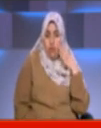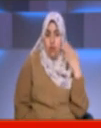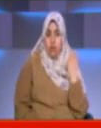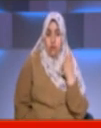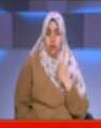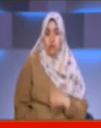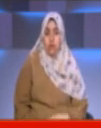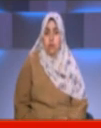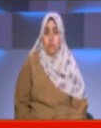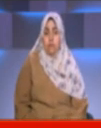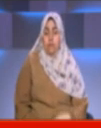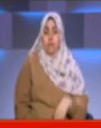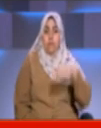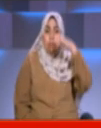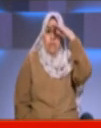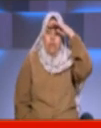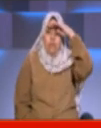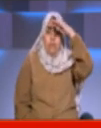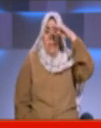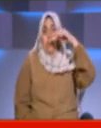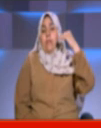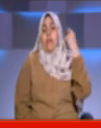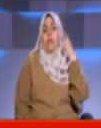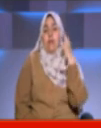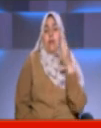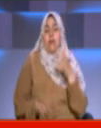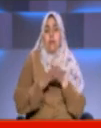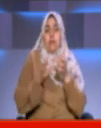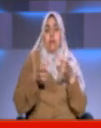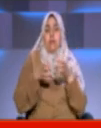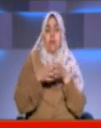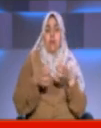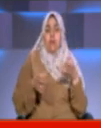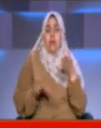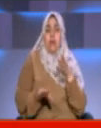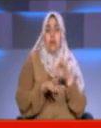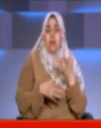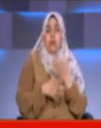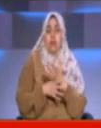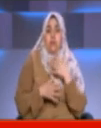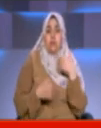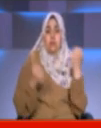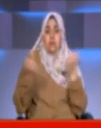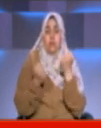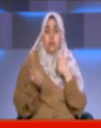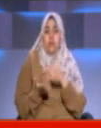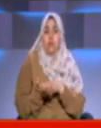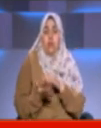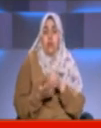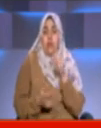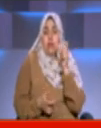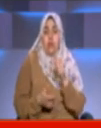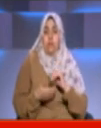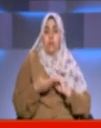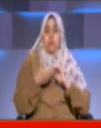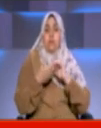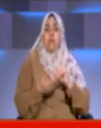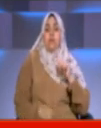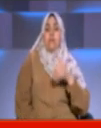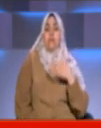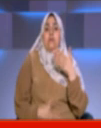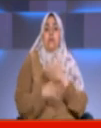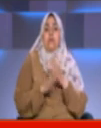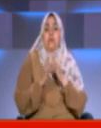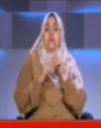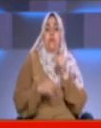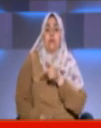فندم. إذا جماعات الإخوان الإرهابية أو جماعة الإخوان الإرهابية تحاول أخذ بعض المواد من الداخل المصري في